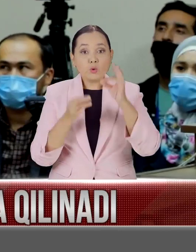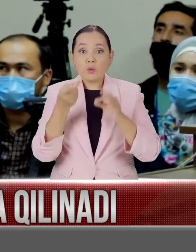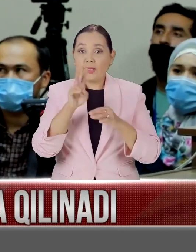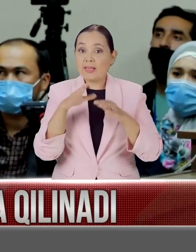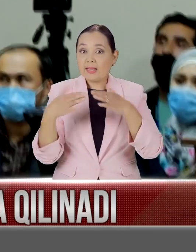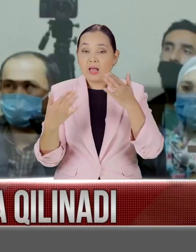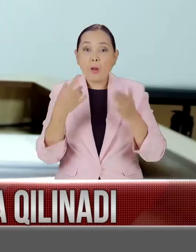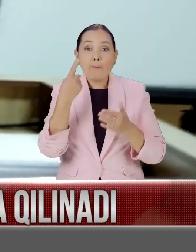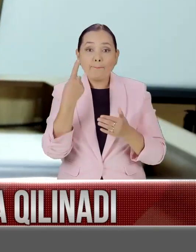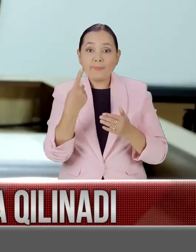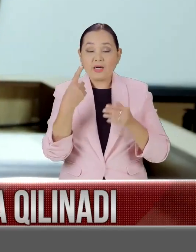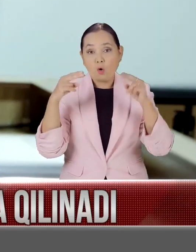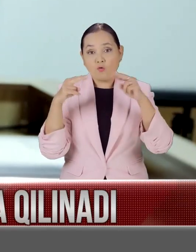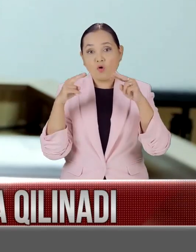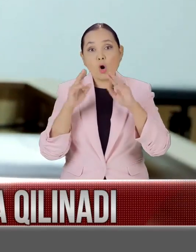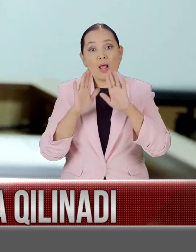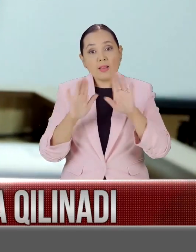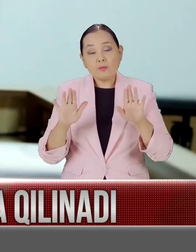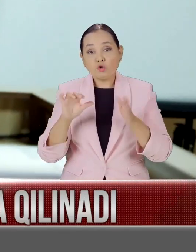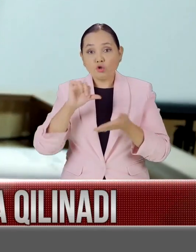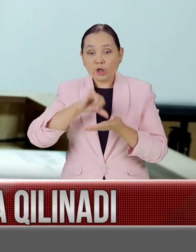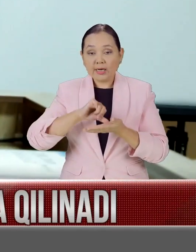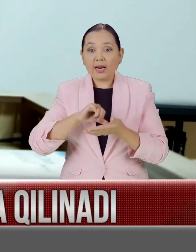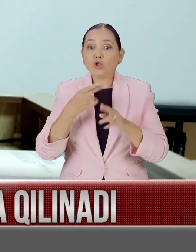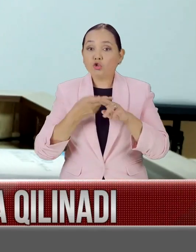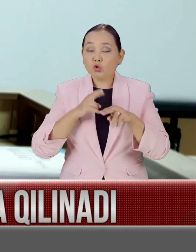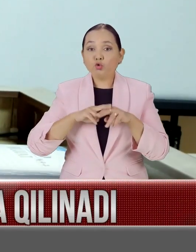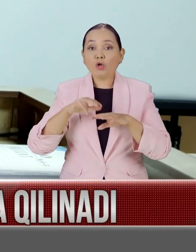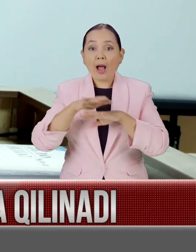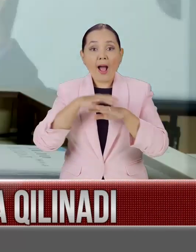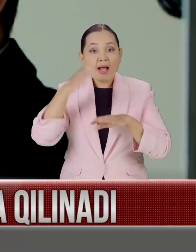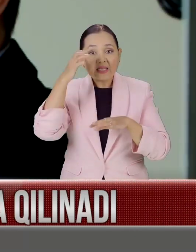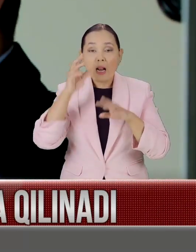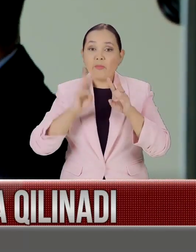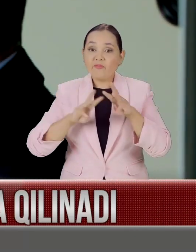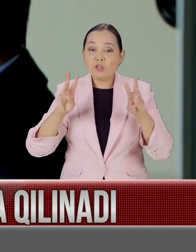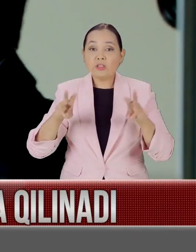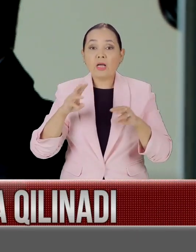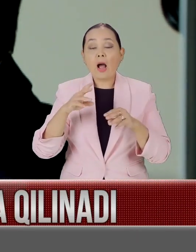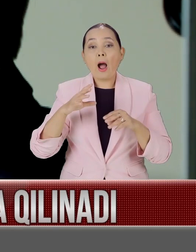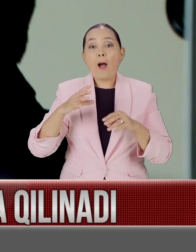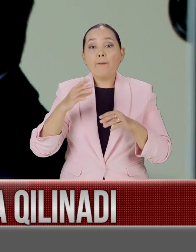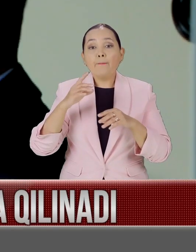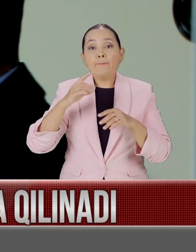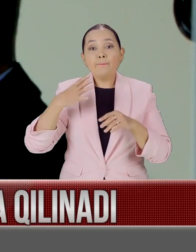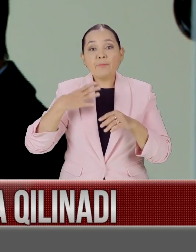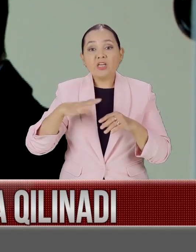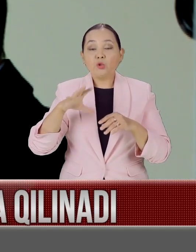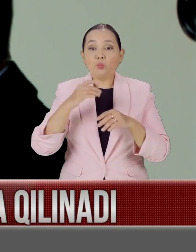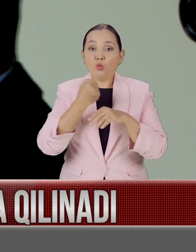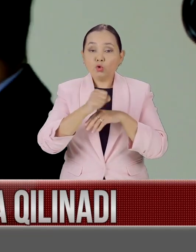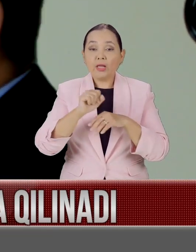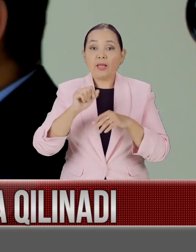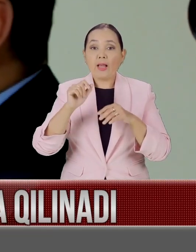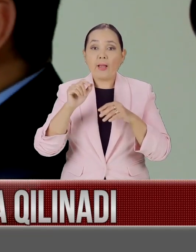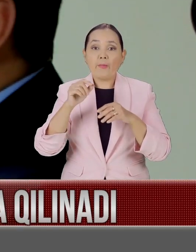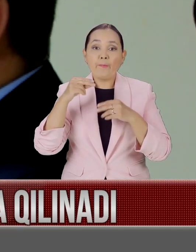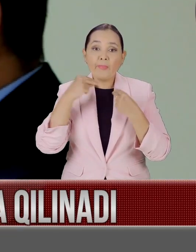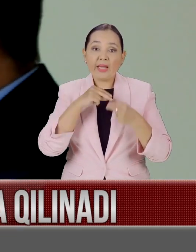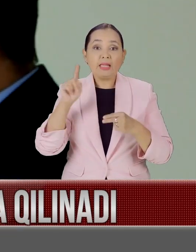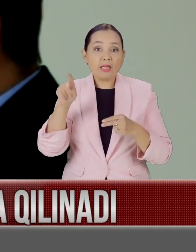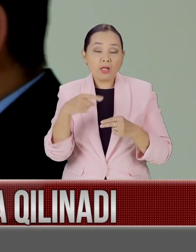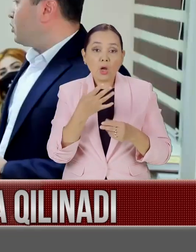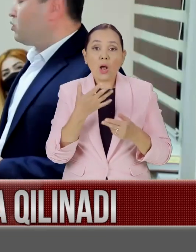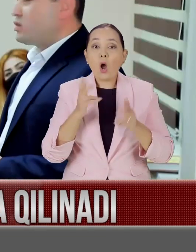sud ikki tarafning bir nafardan guvohlar bilan cheklandi xolos. Shuning uchun ham Xalq ta'limi vazirligi vakili majburiy mehnatga jalb qilish holatlari bo'yicha qonundan